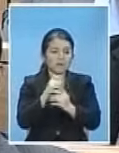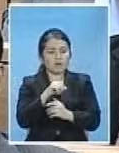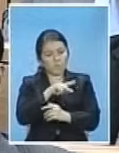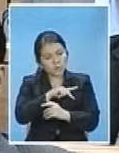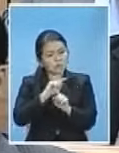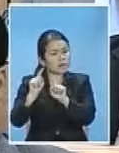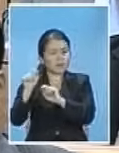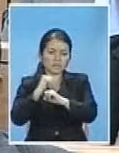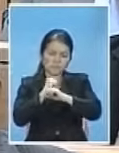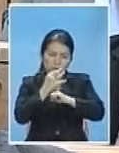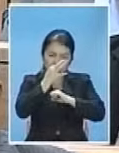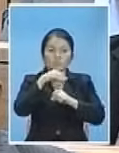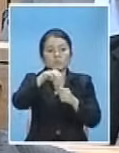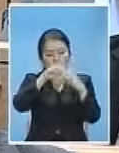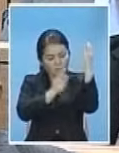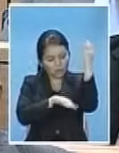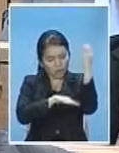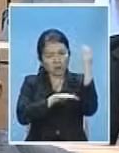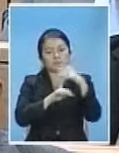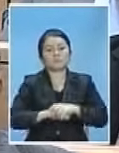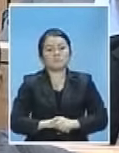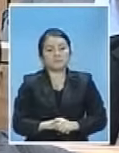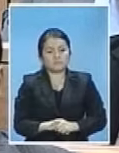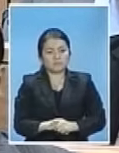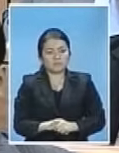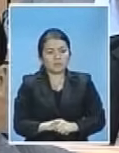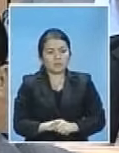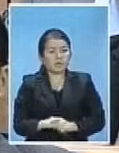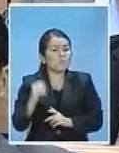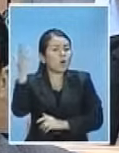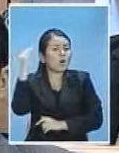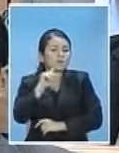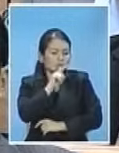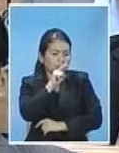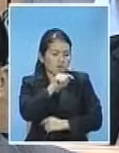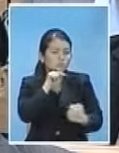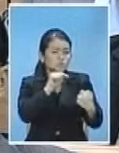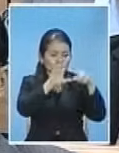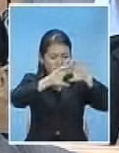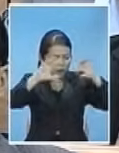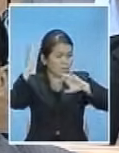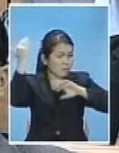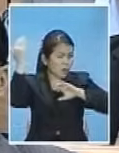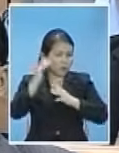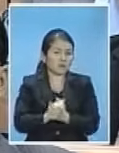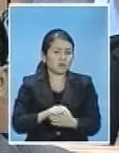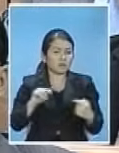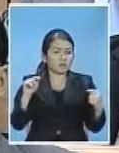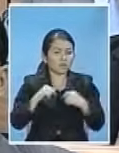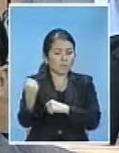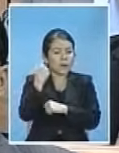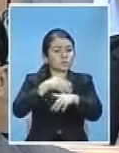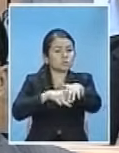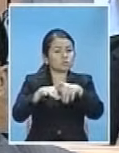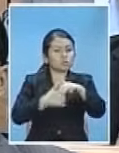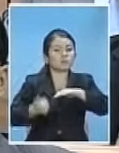พที่เขายืนหยัดอยู่ในพื้นที่ผมเคยตั้งกระทู้ถามเมื่อรัฐบาลสมัยพรรคไทยรักไทยพรรคพลังประชา